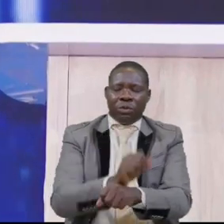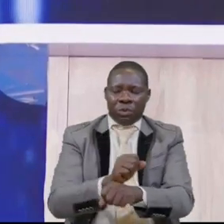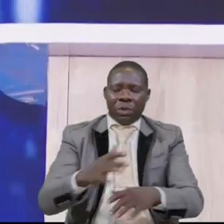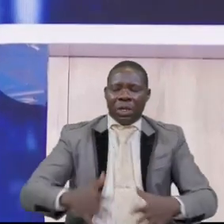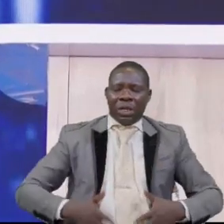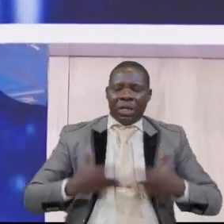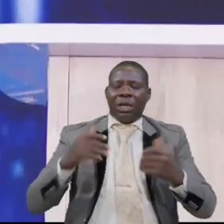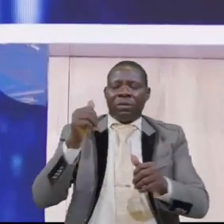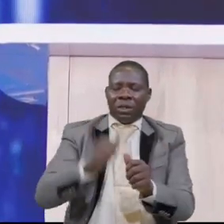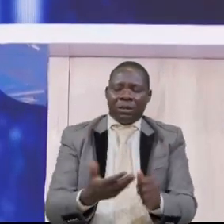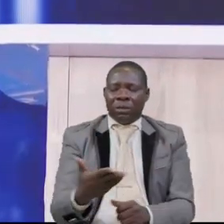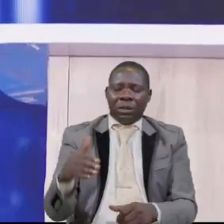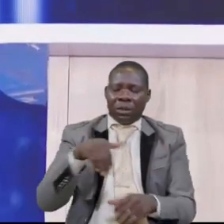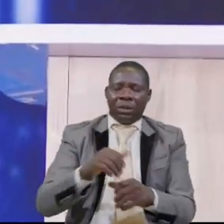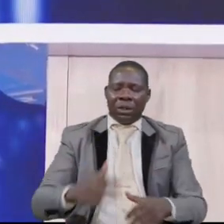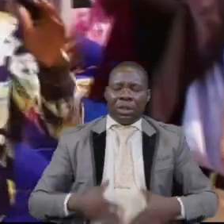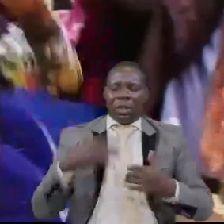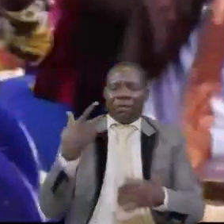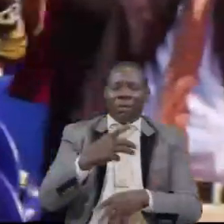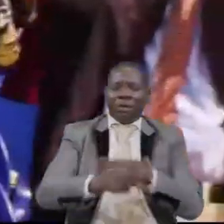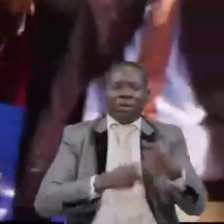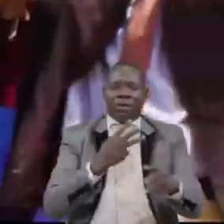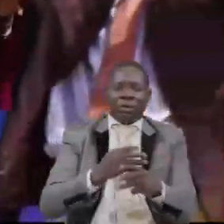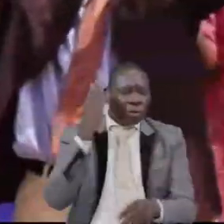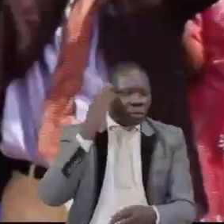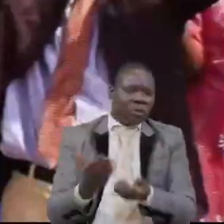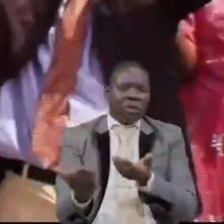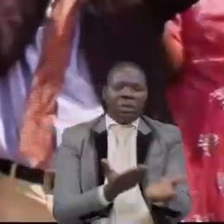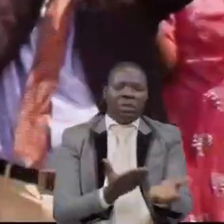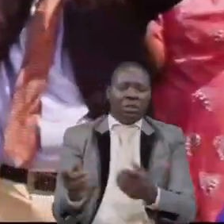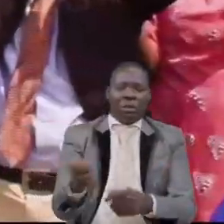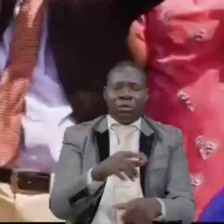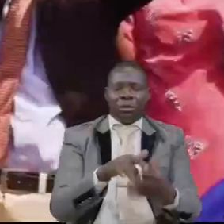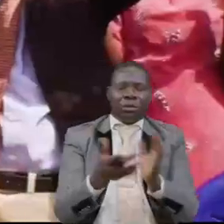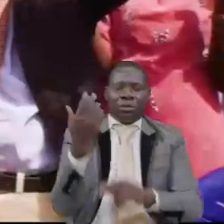vie, le monde